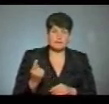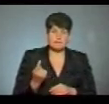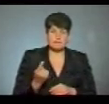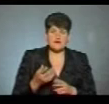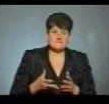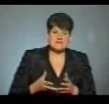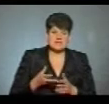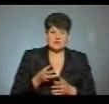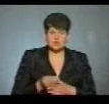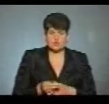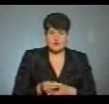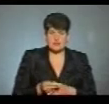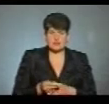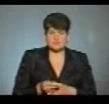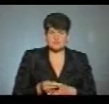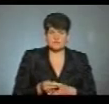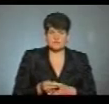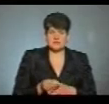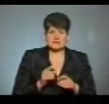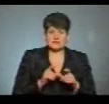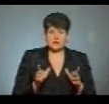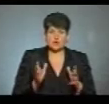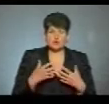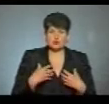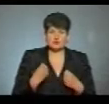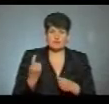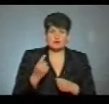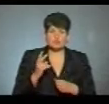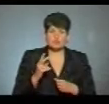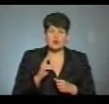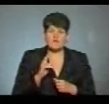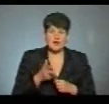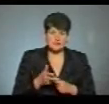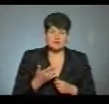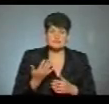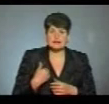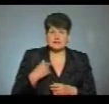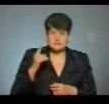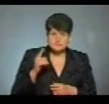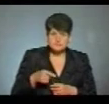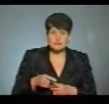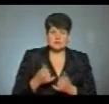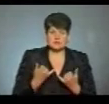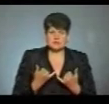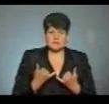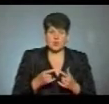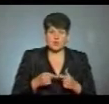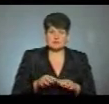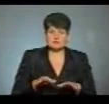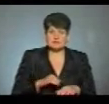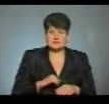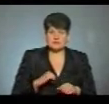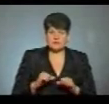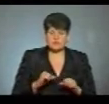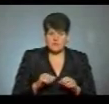щодо фінансування закладів охорони здоров'я у першому кварталі. Але, наскільки мені відомо, зараз органи місцевого